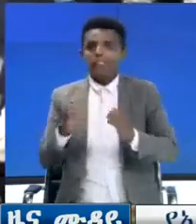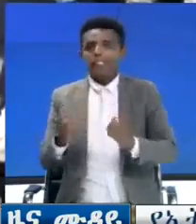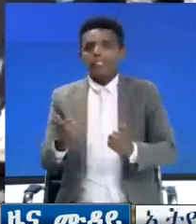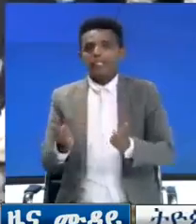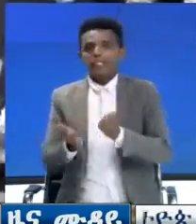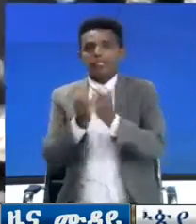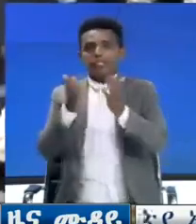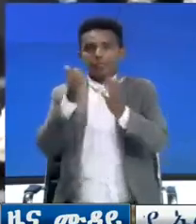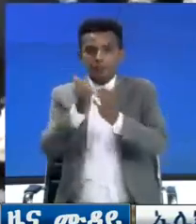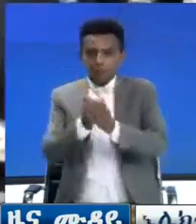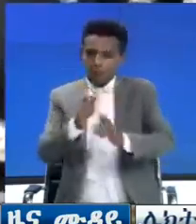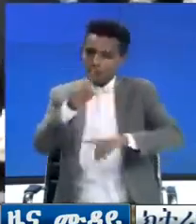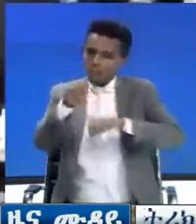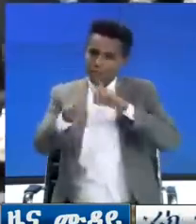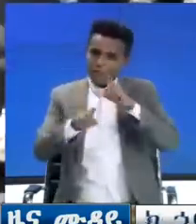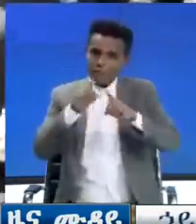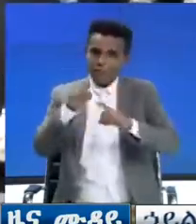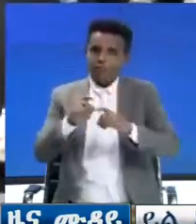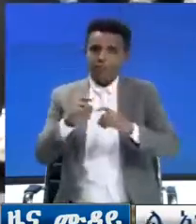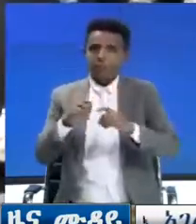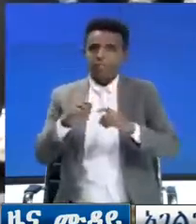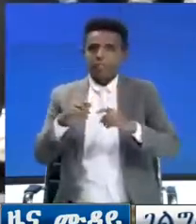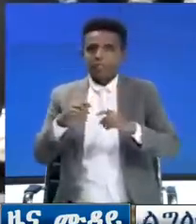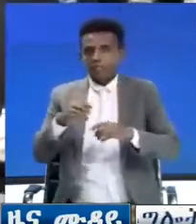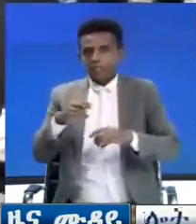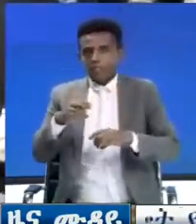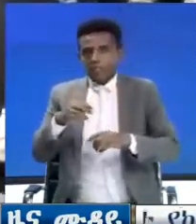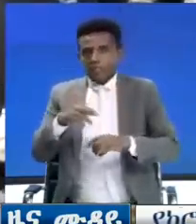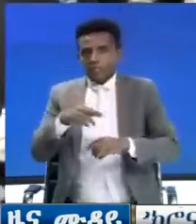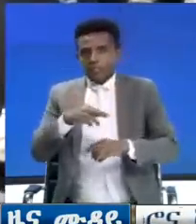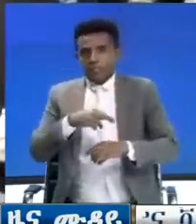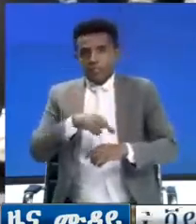እንድትተባበሩ እንጠይቃለን። የሃይማኖት አባቶቹ